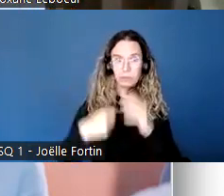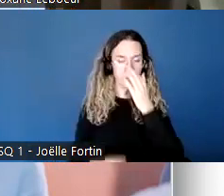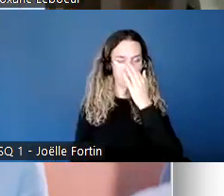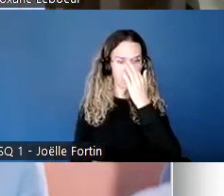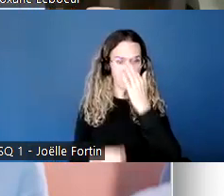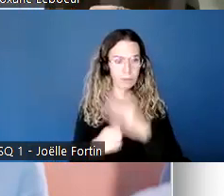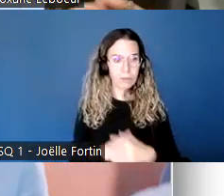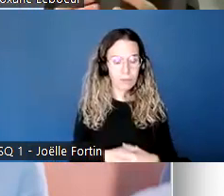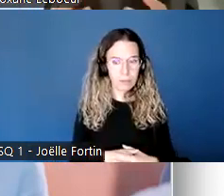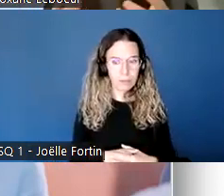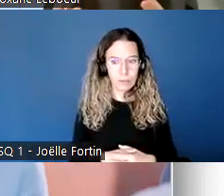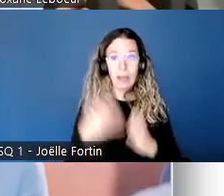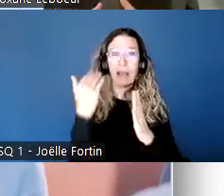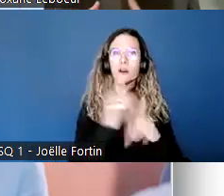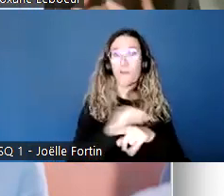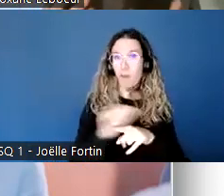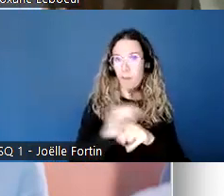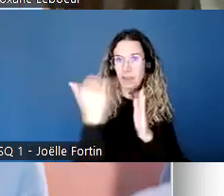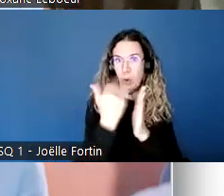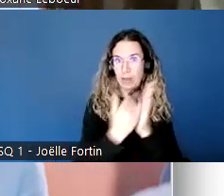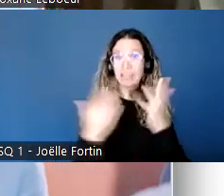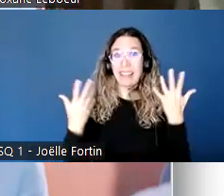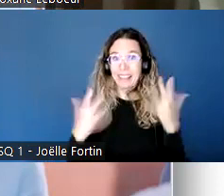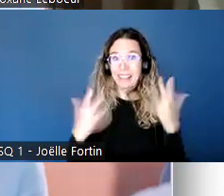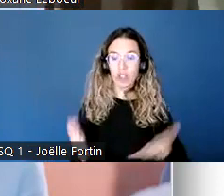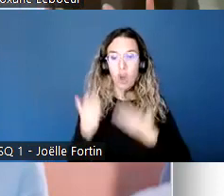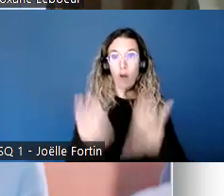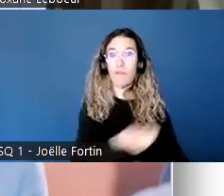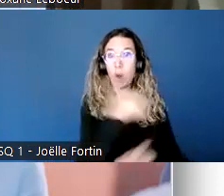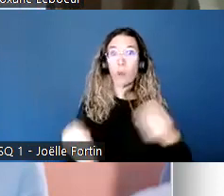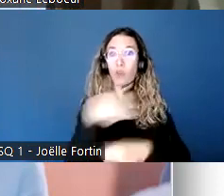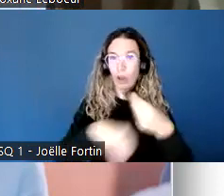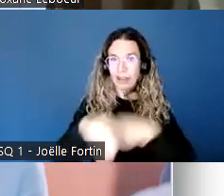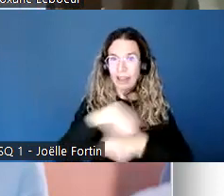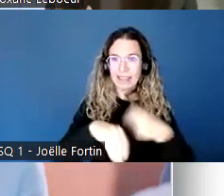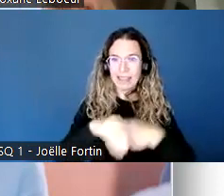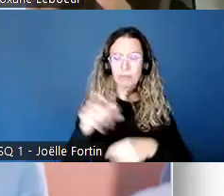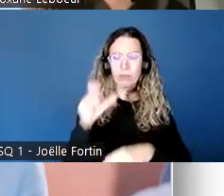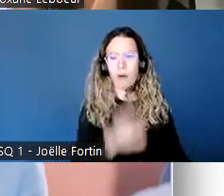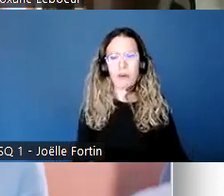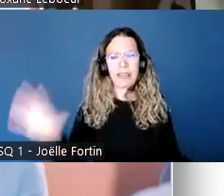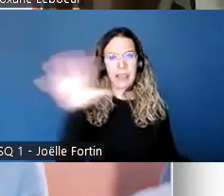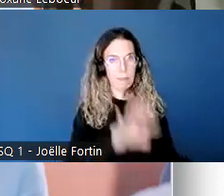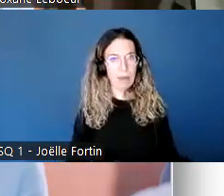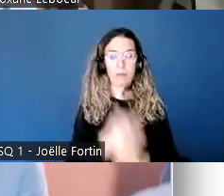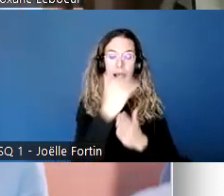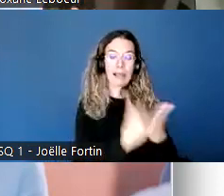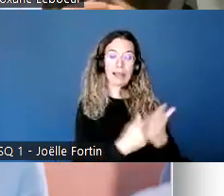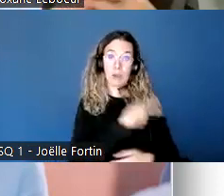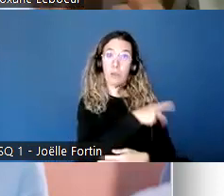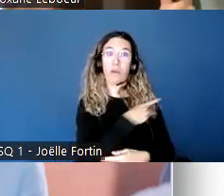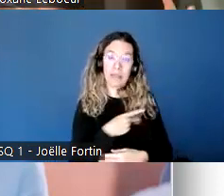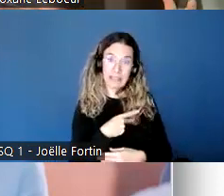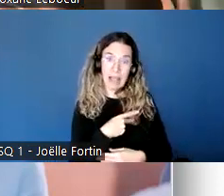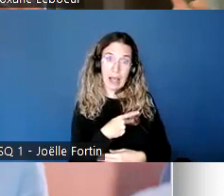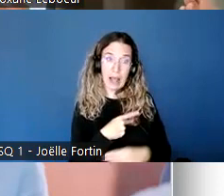répertorié des listes, des formations en fait qui sont déjà offertes par d'autres organismes à travers le Québec. Donc, on a fait une liste provinciale qui